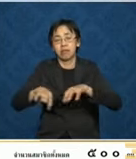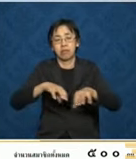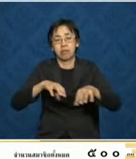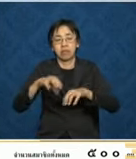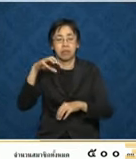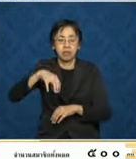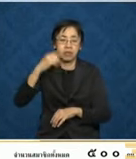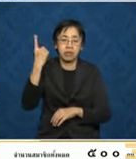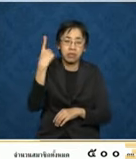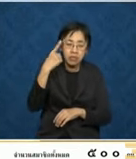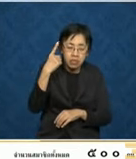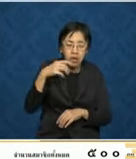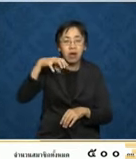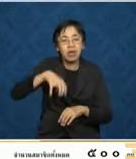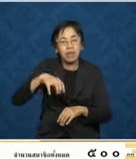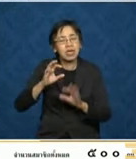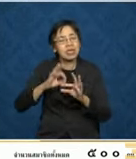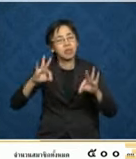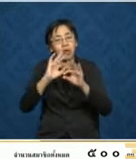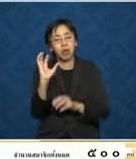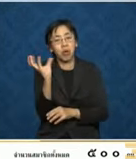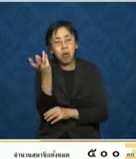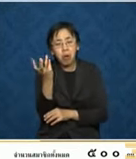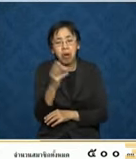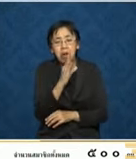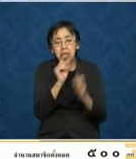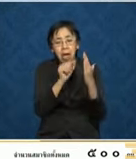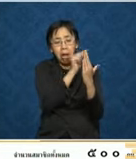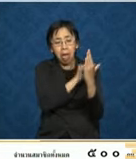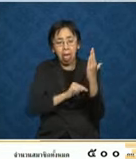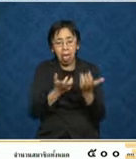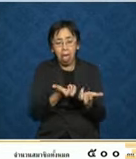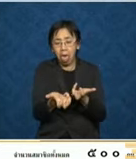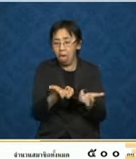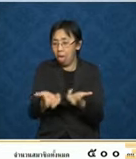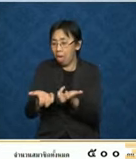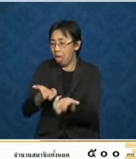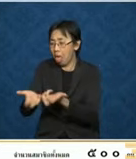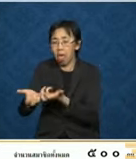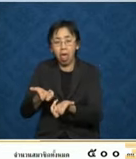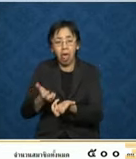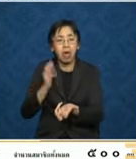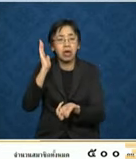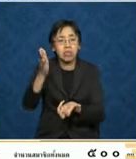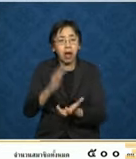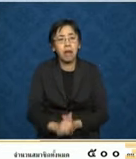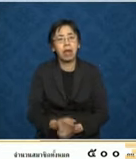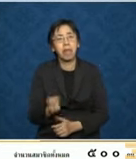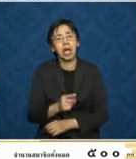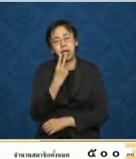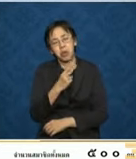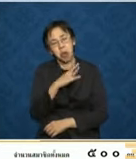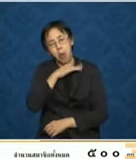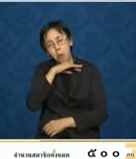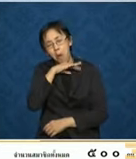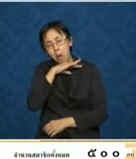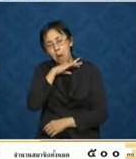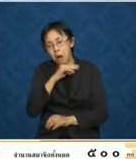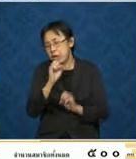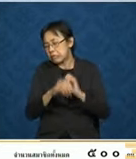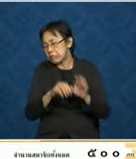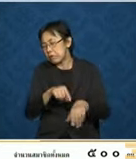องท่องเที่ยวและทุกเมืองในประเทศไทยยังคงเป็นแบบนี้พวกเราจะมีแต่เพียงมรดกบาปสุดสกปรกที่ทิ้ง